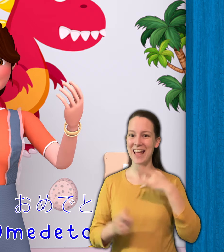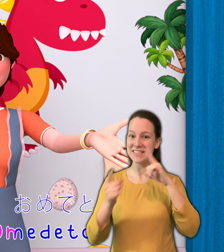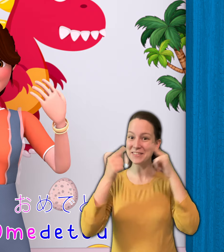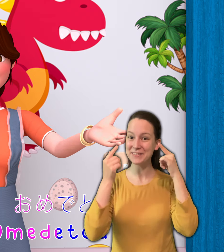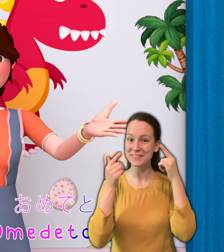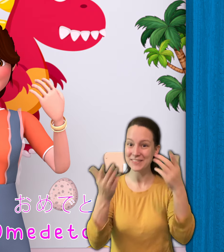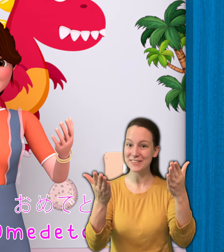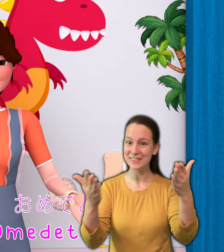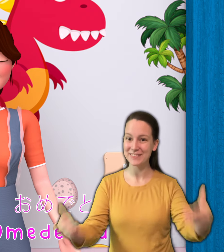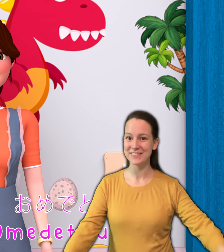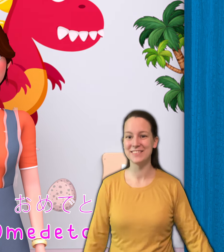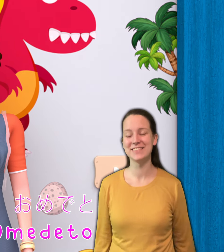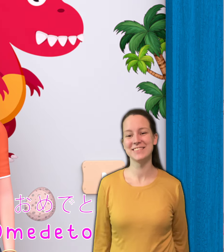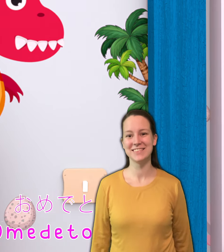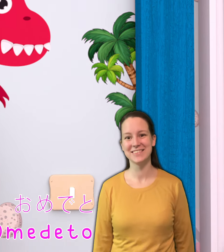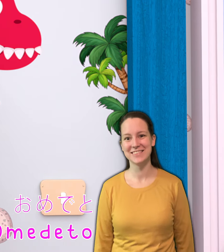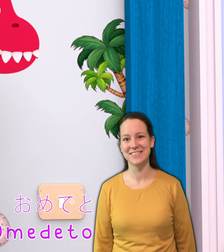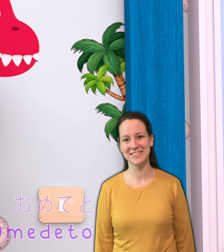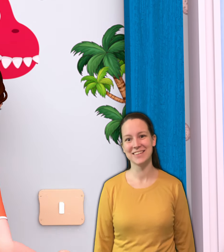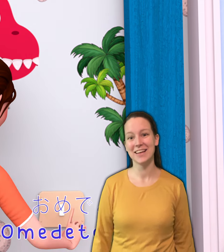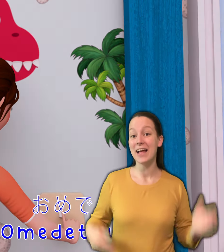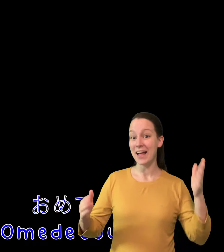誕生日おめでとう